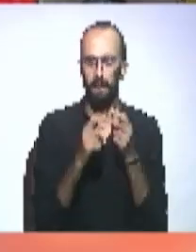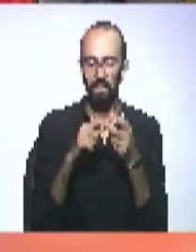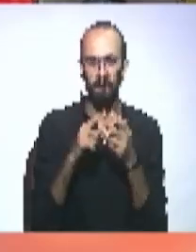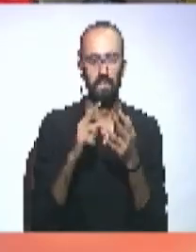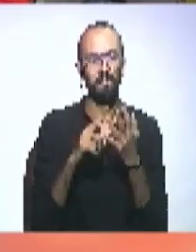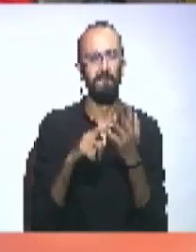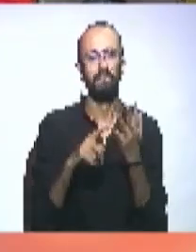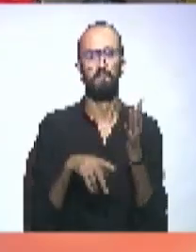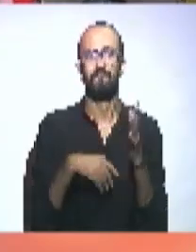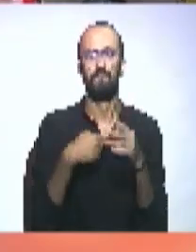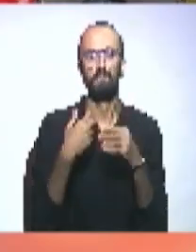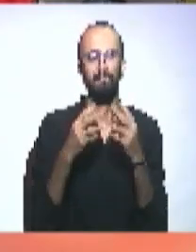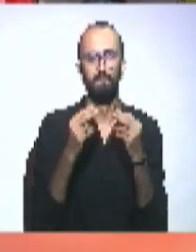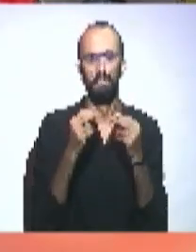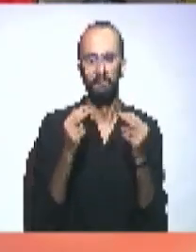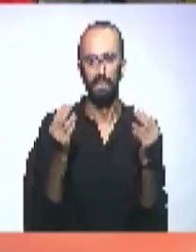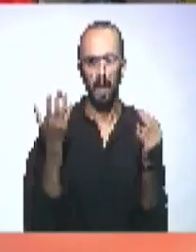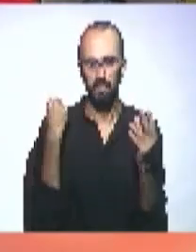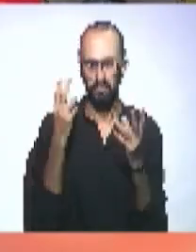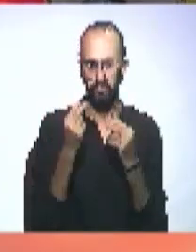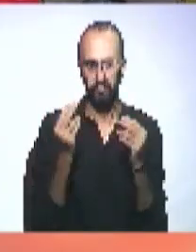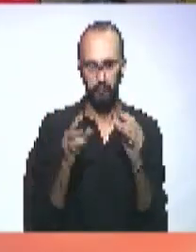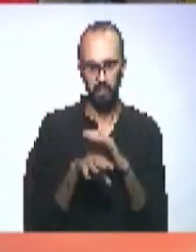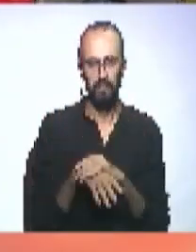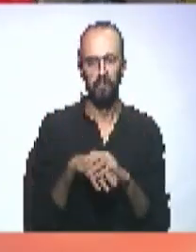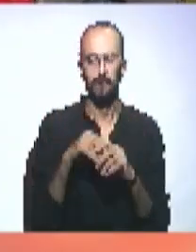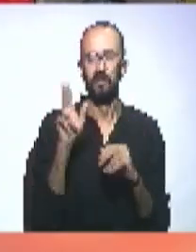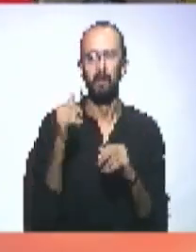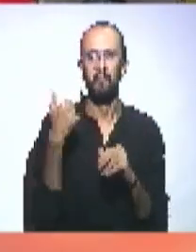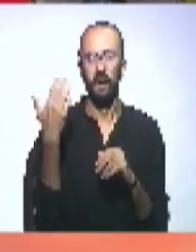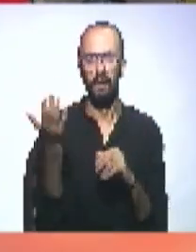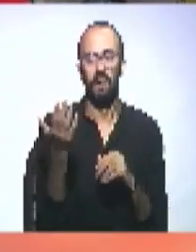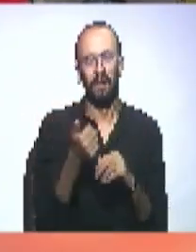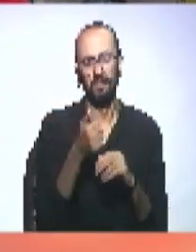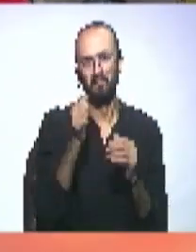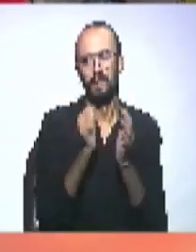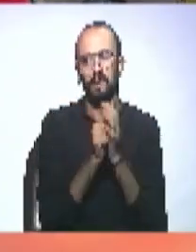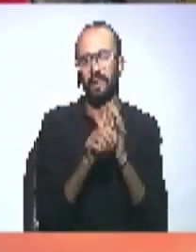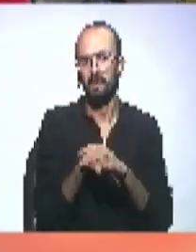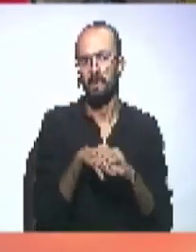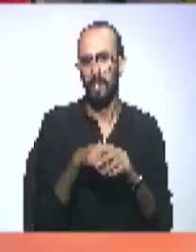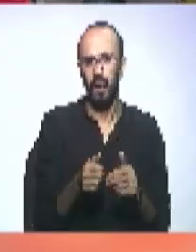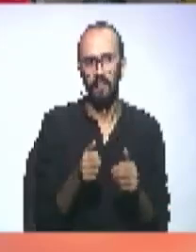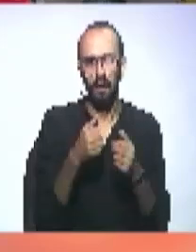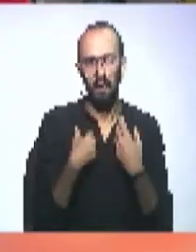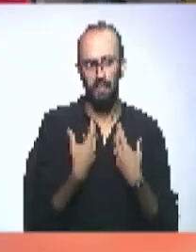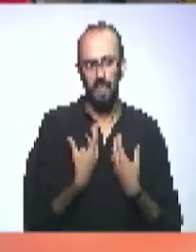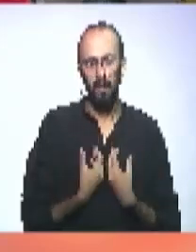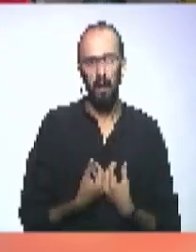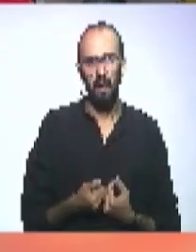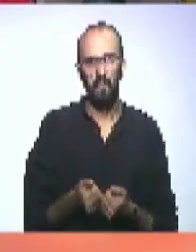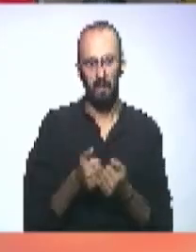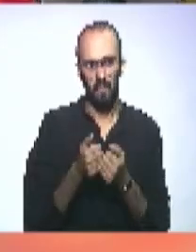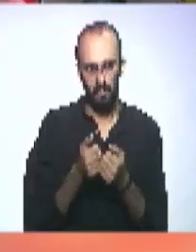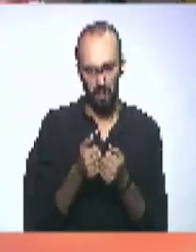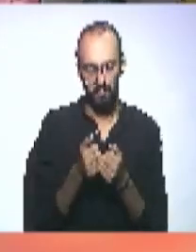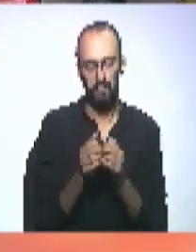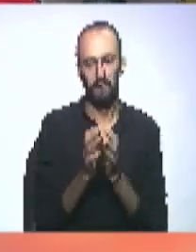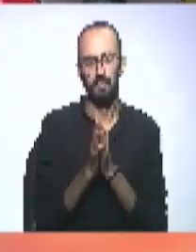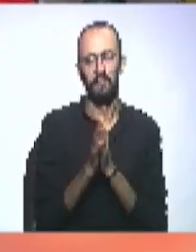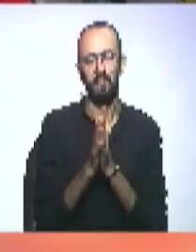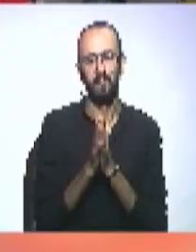جدا من المصنعات اللي احنا بنخاف نشتريها من بره، في نفس الوقت الولاد بيبقوا طالبينها كتير خلال